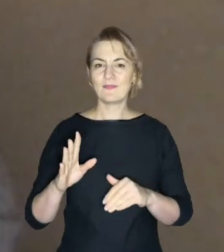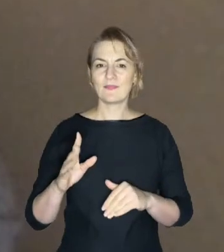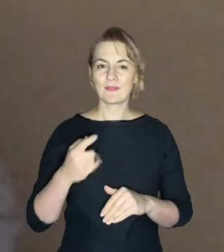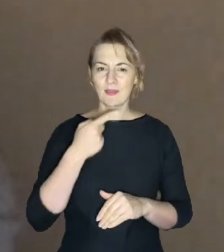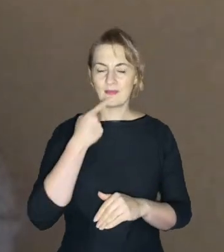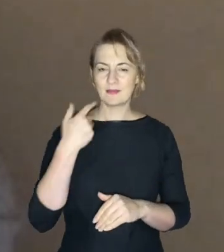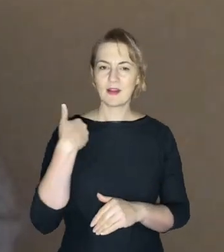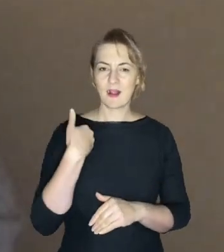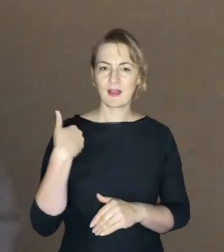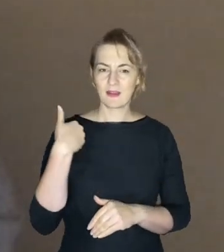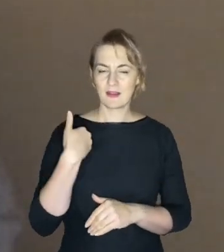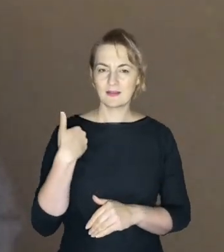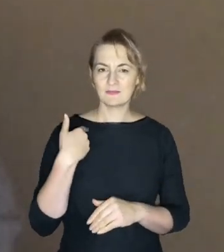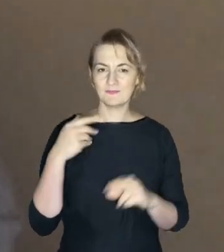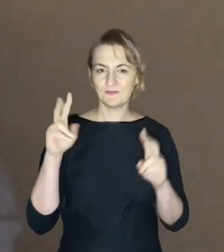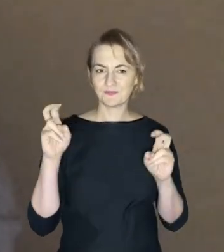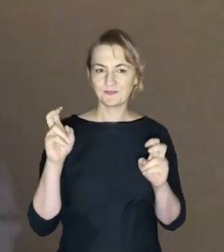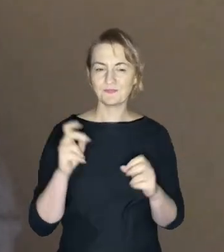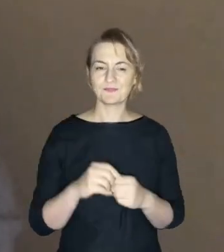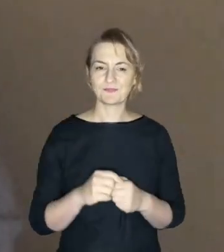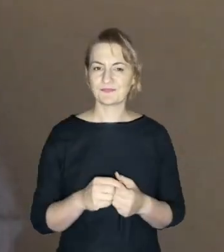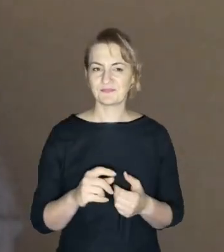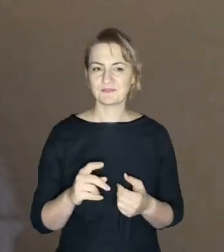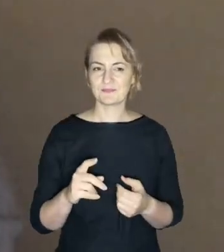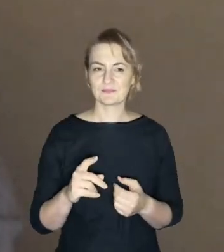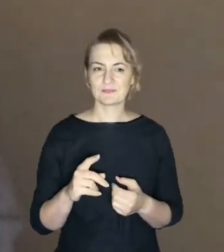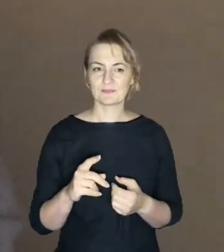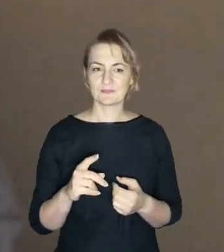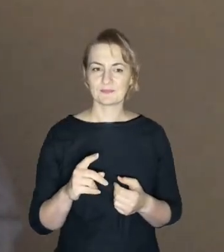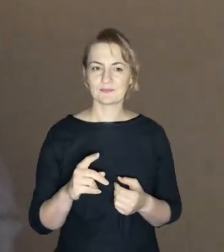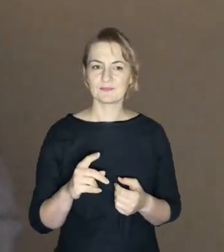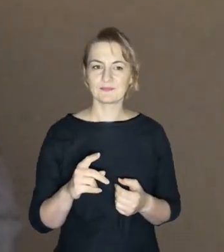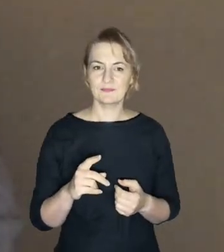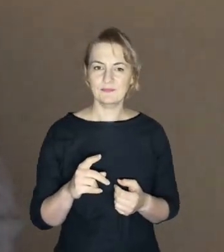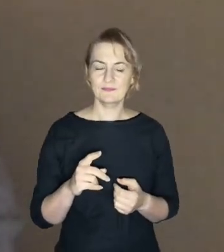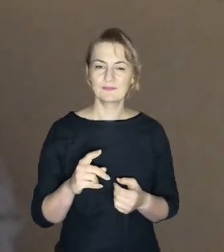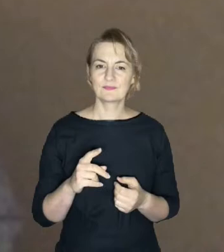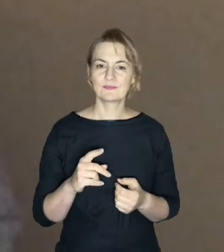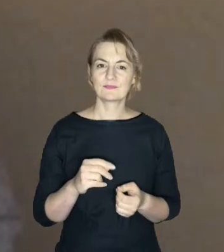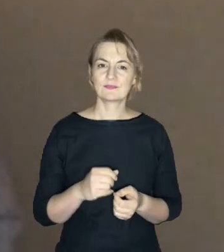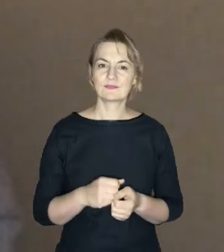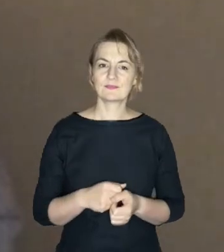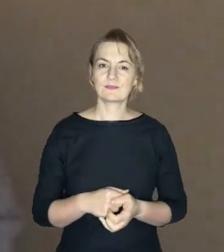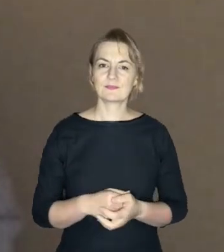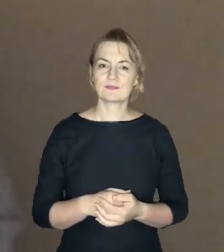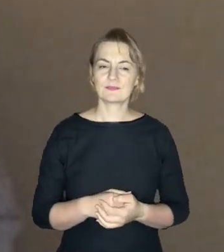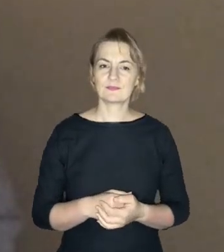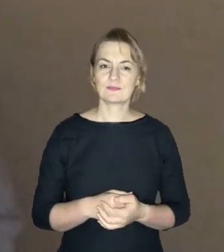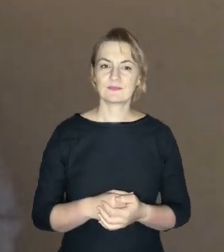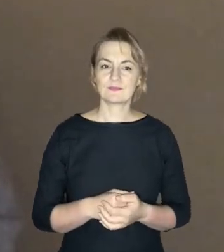anglojęzycznej frazie, nie wiem jak to, the universe is unfolding as it should.